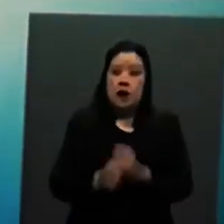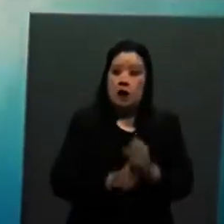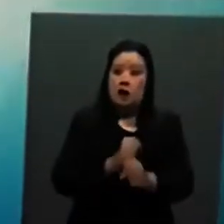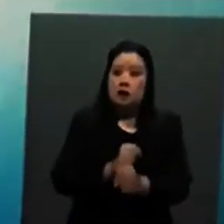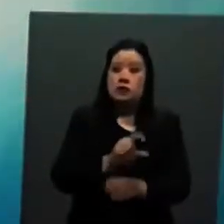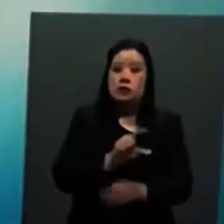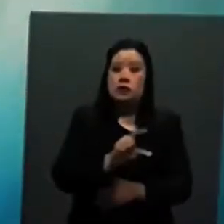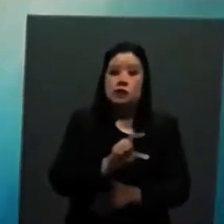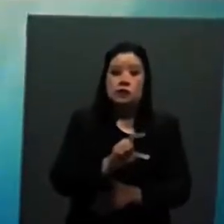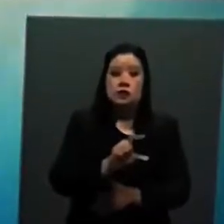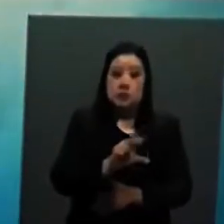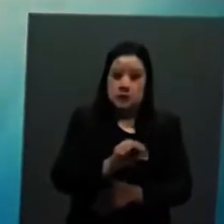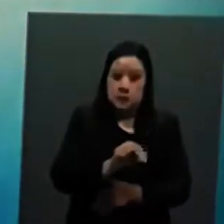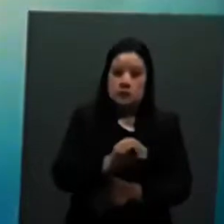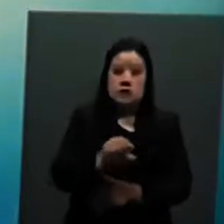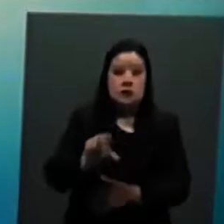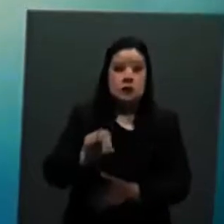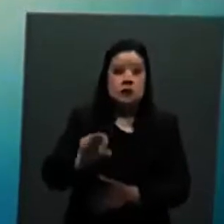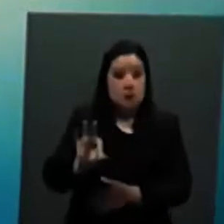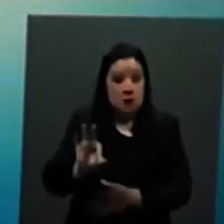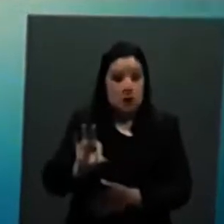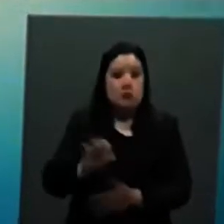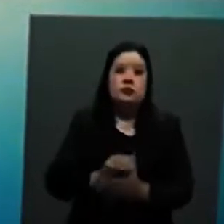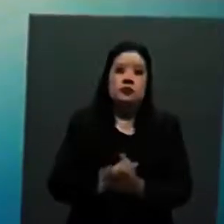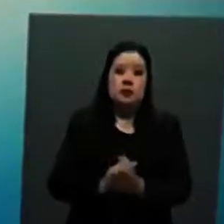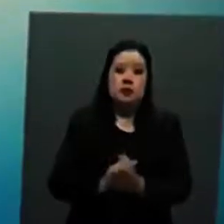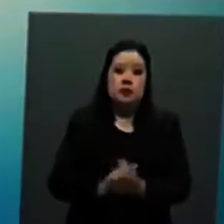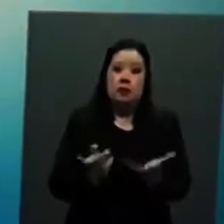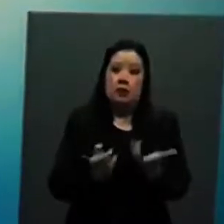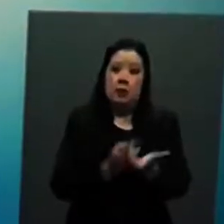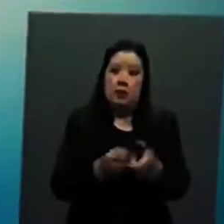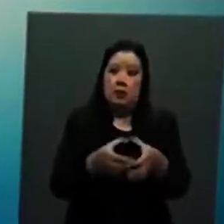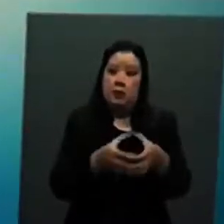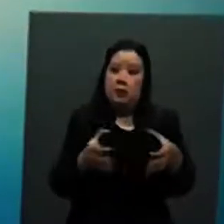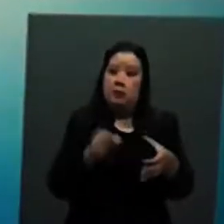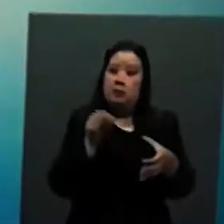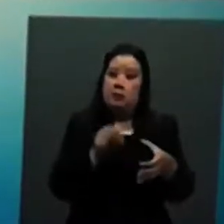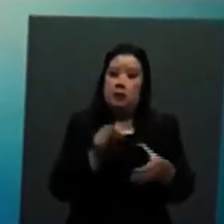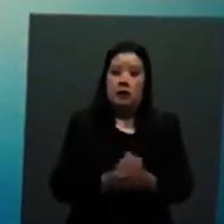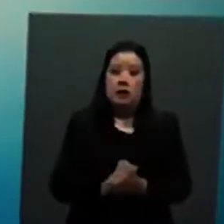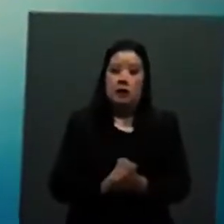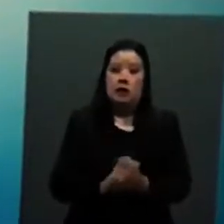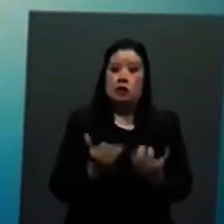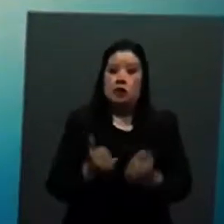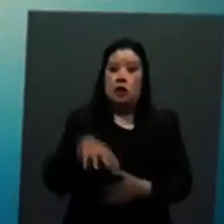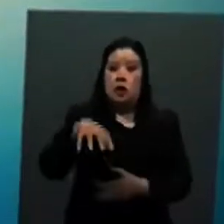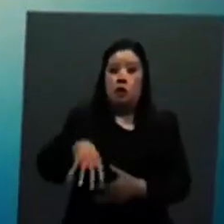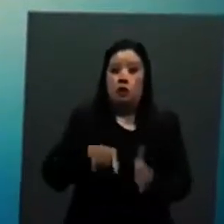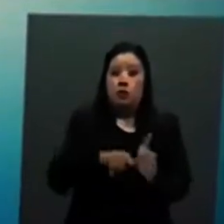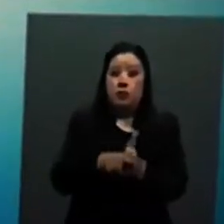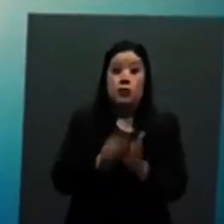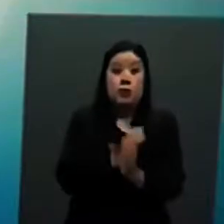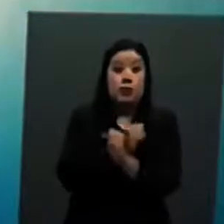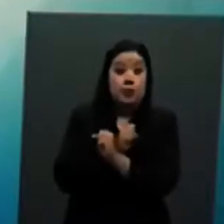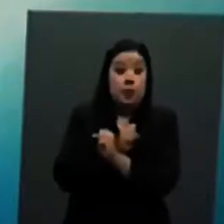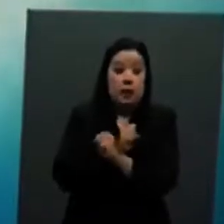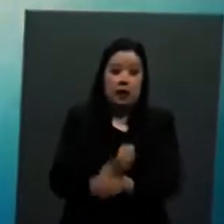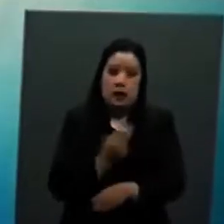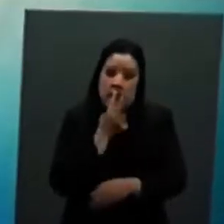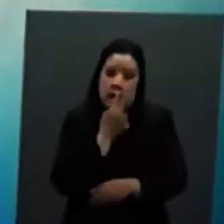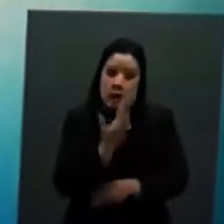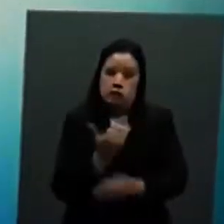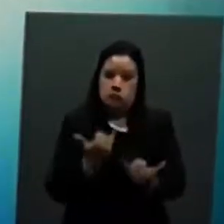ที่ฟังข่าวนี้แล้วนะครับสามารถไปบริจาคได้ที่สภากาชาดไทยซึ่งเรื่องของการบริจาคพลาสมานะครับก็มีข้อมูลเพิ่มเติมจ